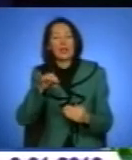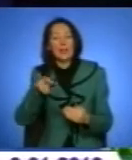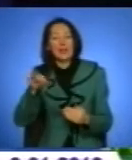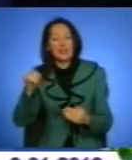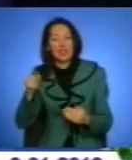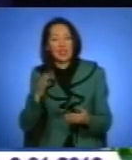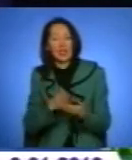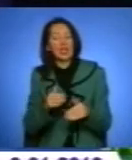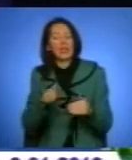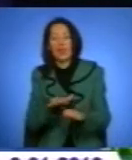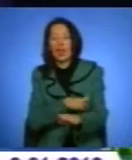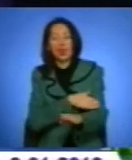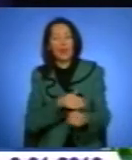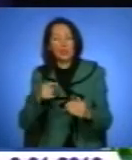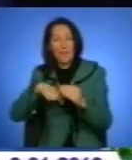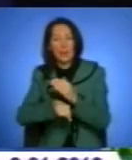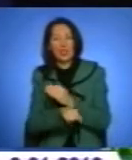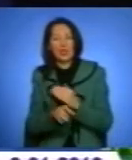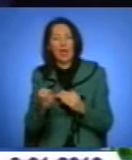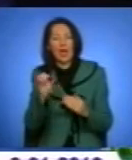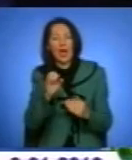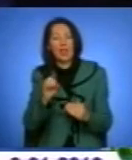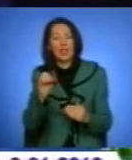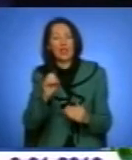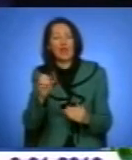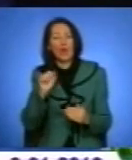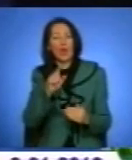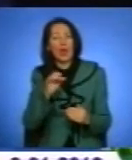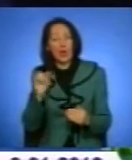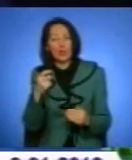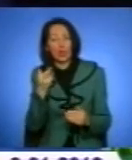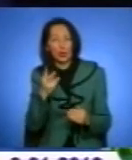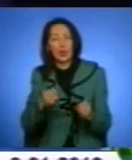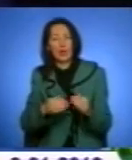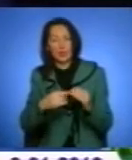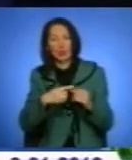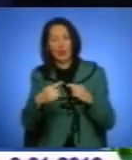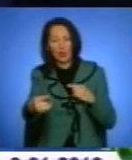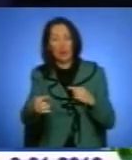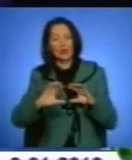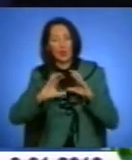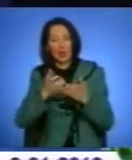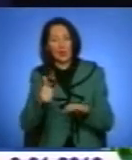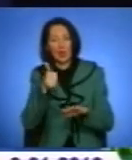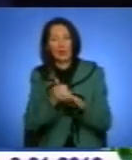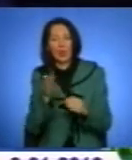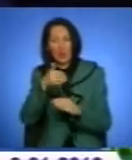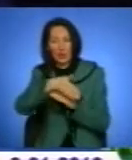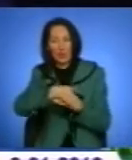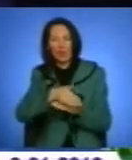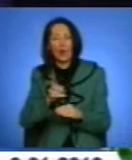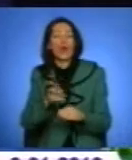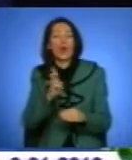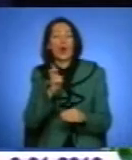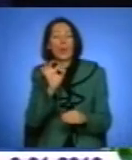є найдовшою печерою Євразії та другою за довжиною у світі. Головний вхід до печери у Королівці Борщівського району.